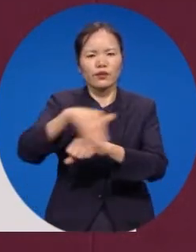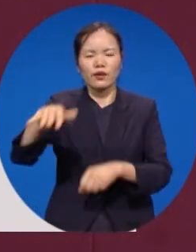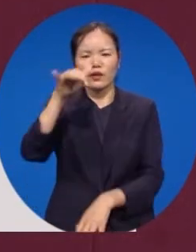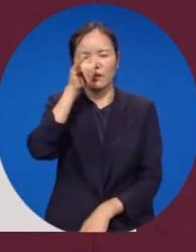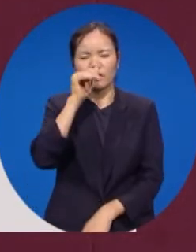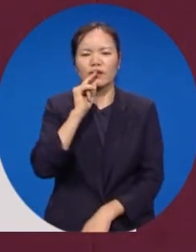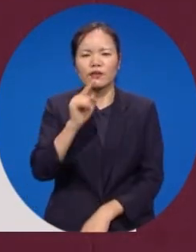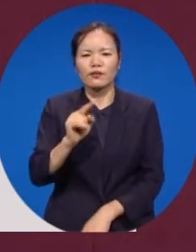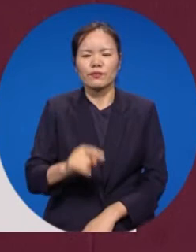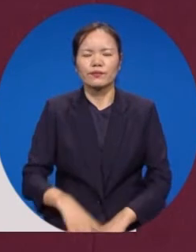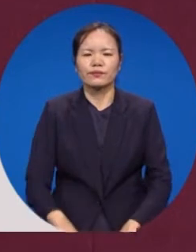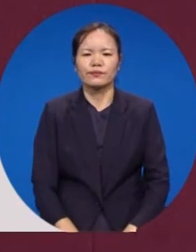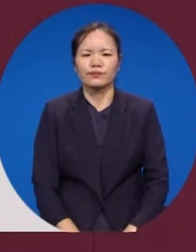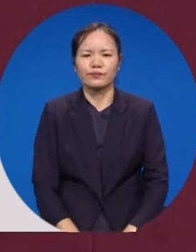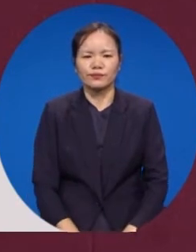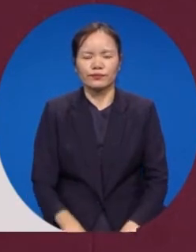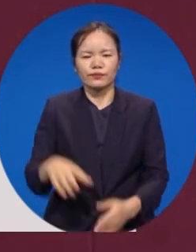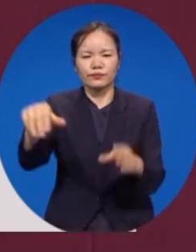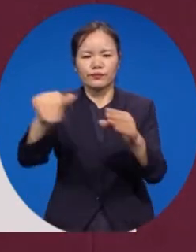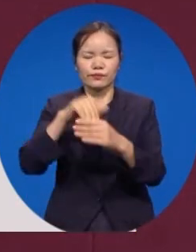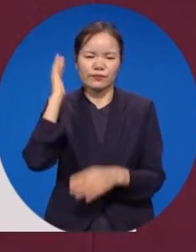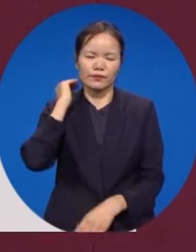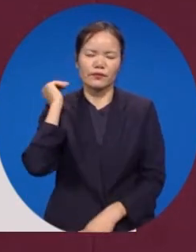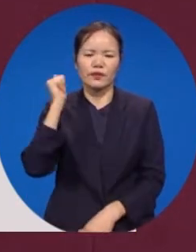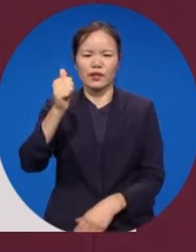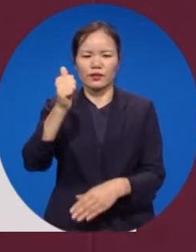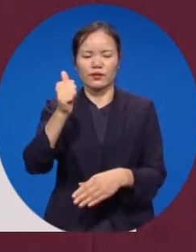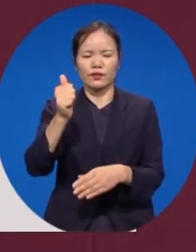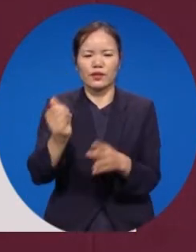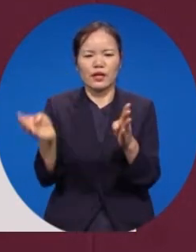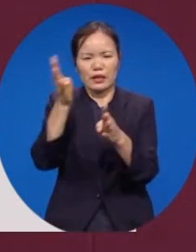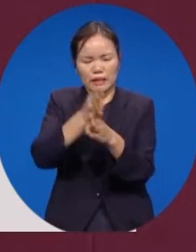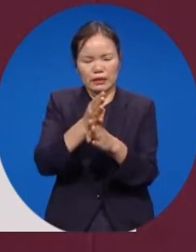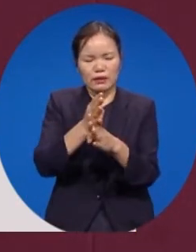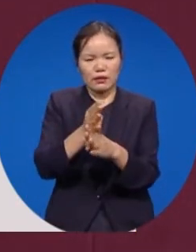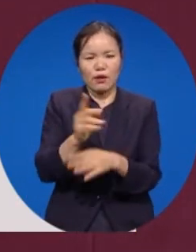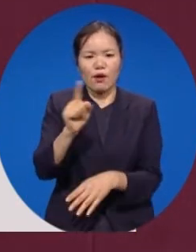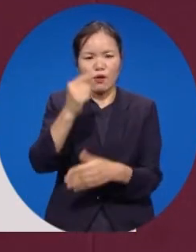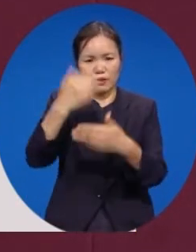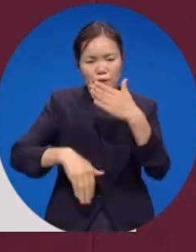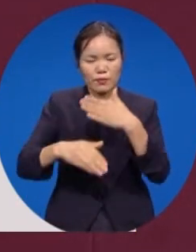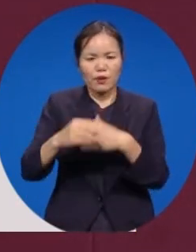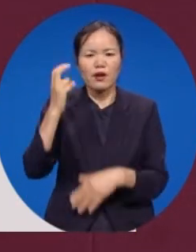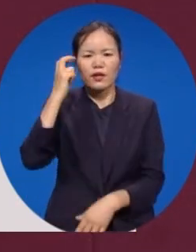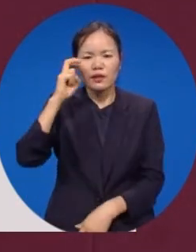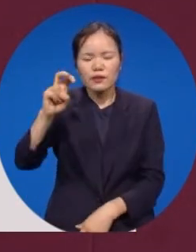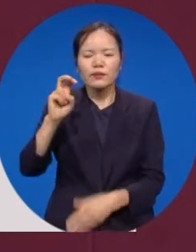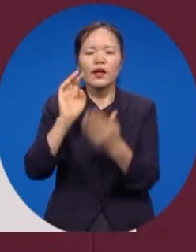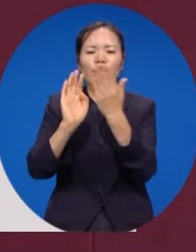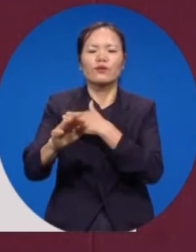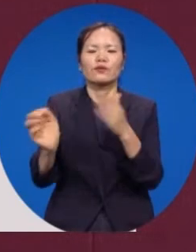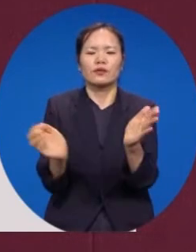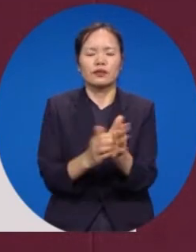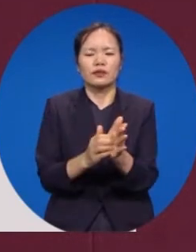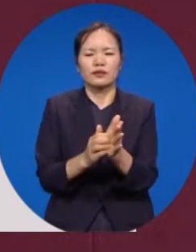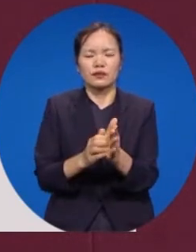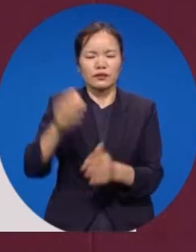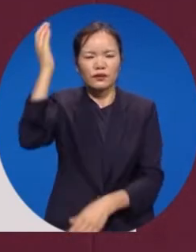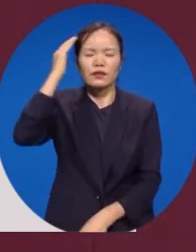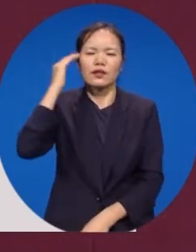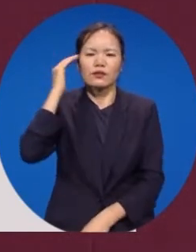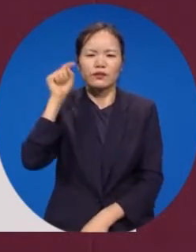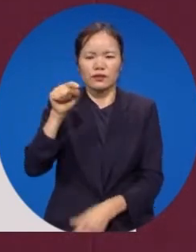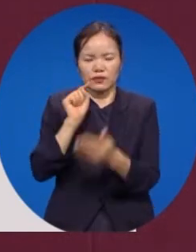않습니까? 문재인 대통령 임기는 불과 20개월 뒤면 끝나지만 대한민국은